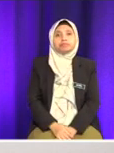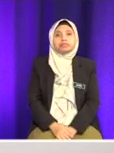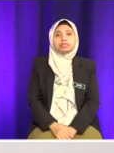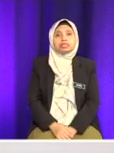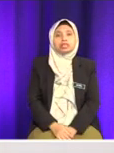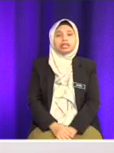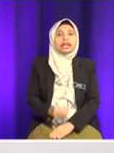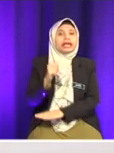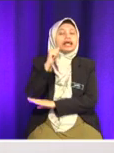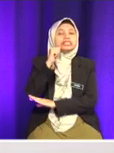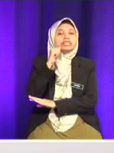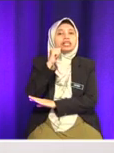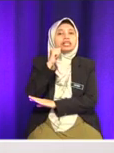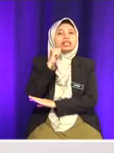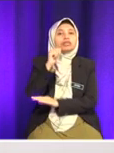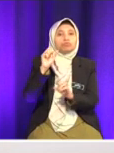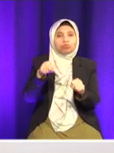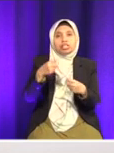Aisyah Aisyah